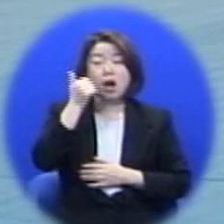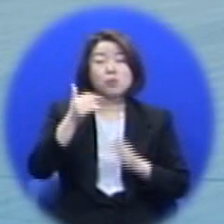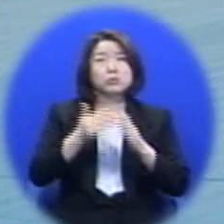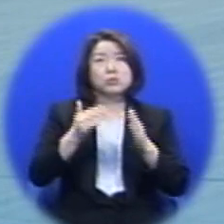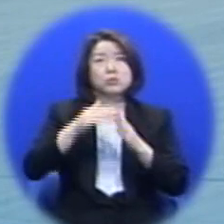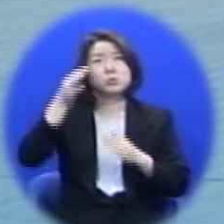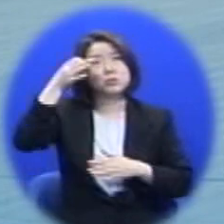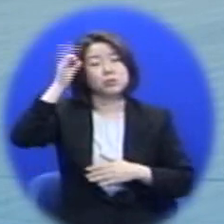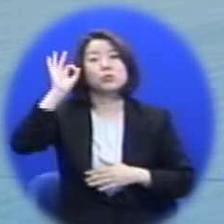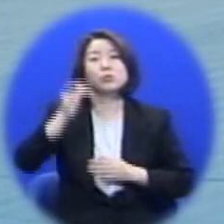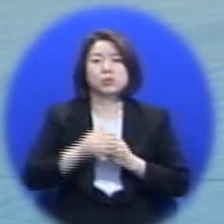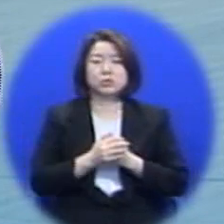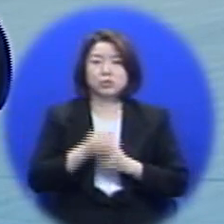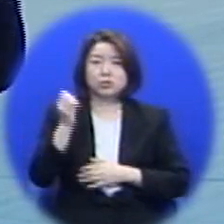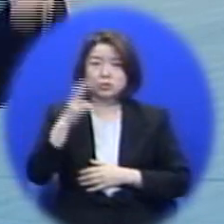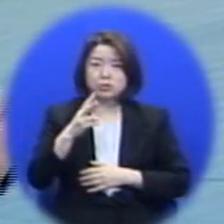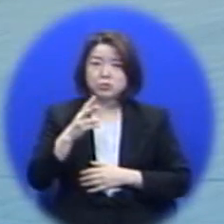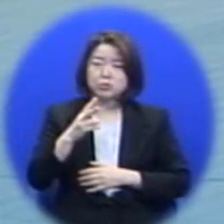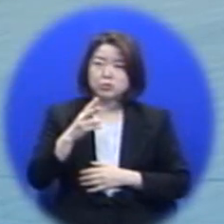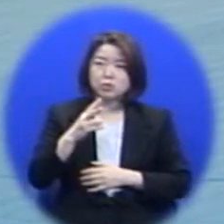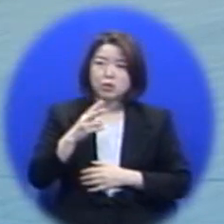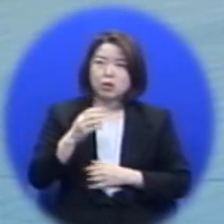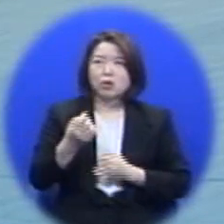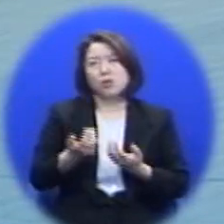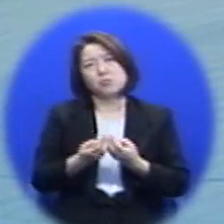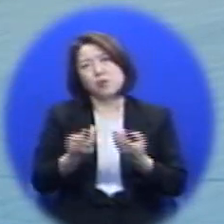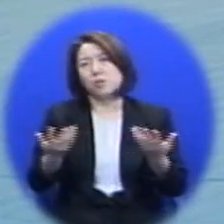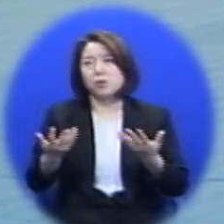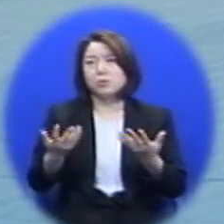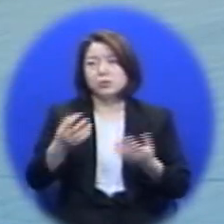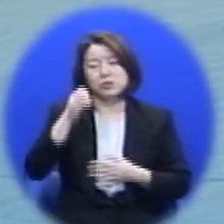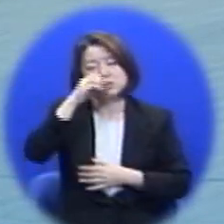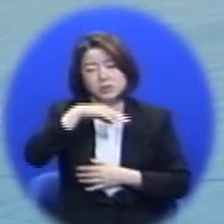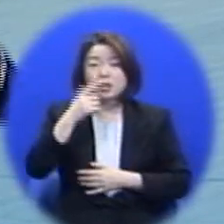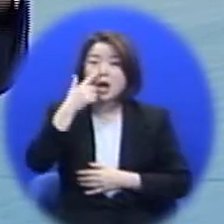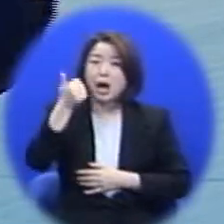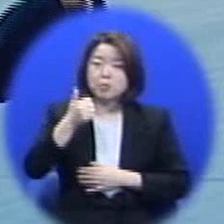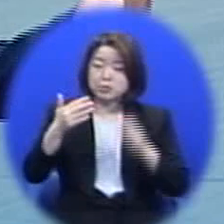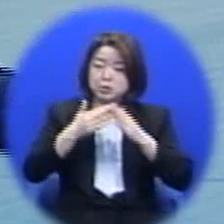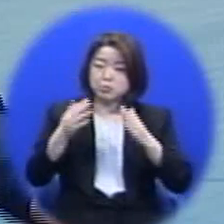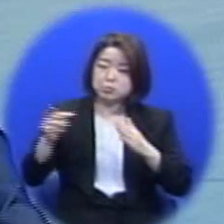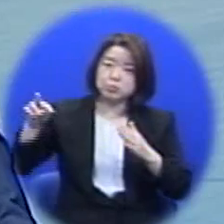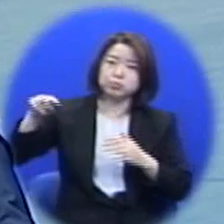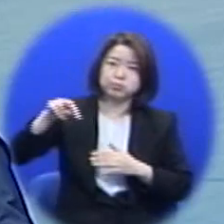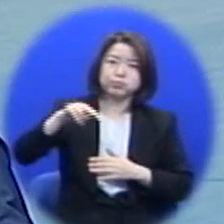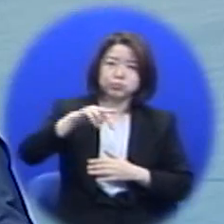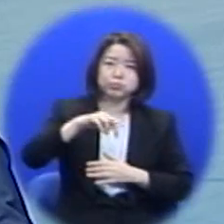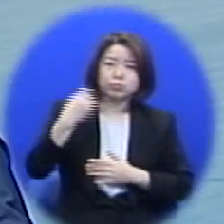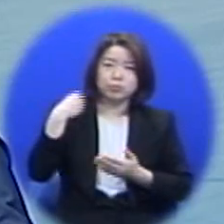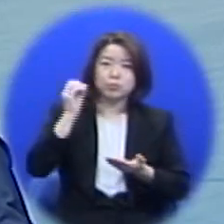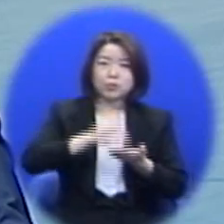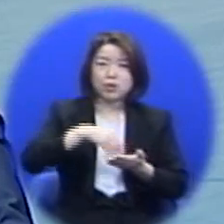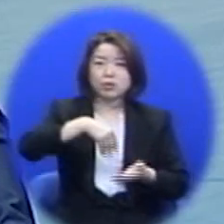생각났어요. 그리고 그냥 대책 없이 아버지 집으로 돌아온 것뿐입니다. 그리고 다 회복됐잖아요.